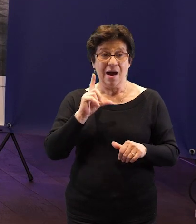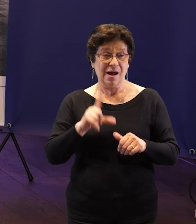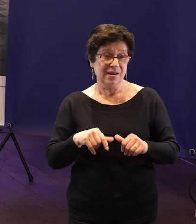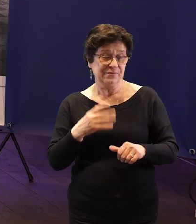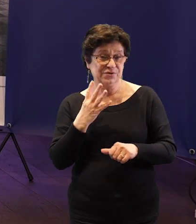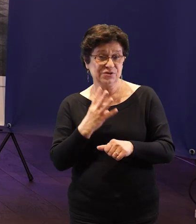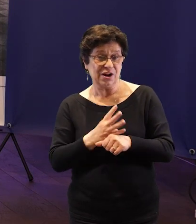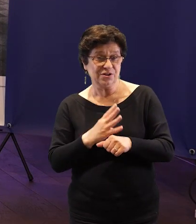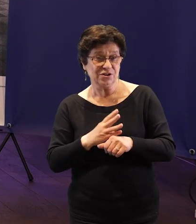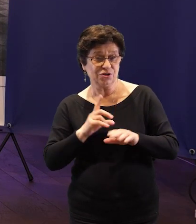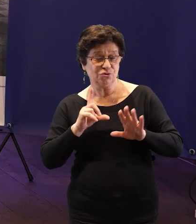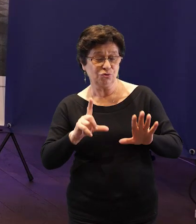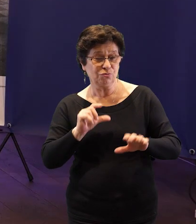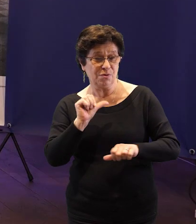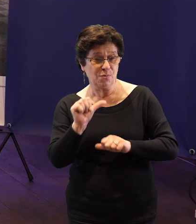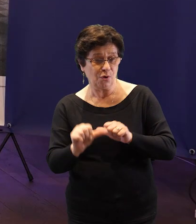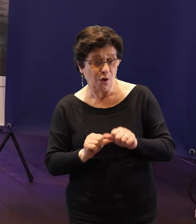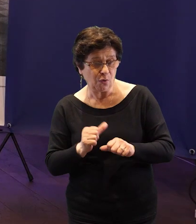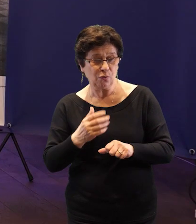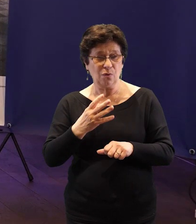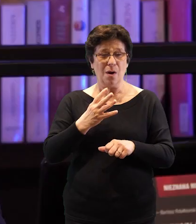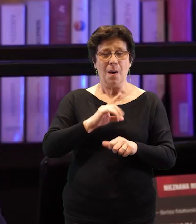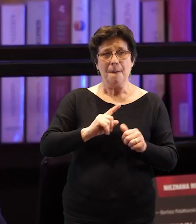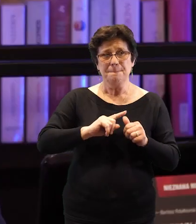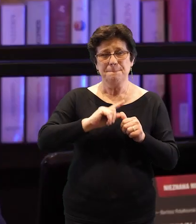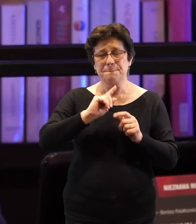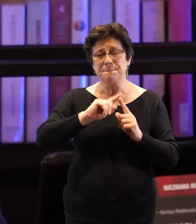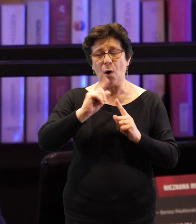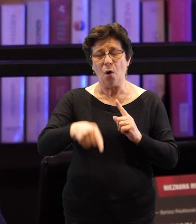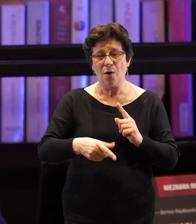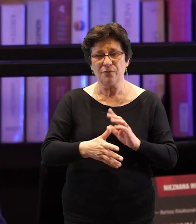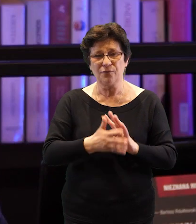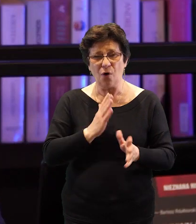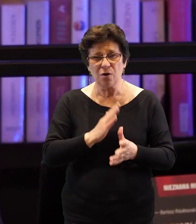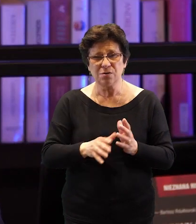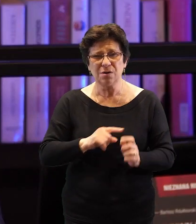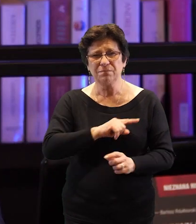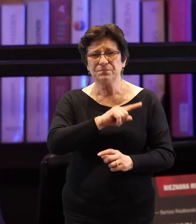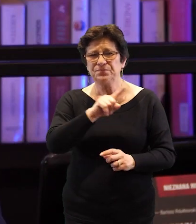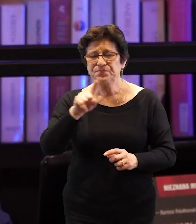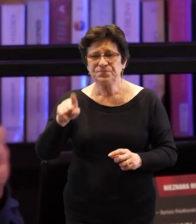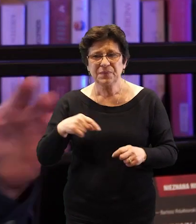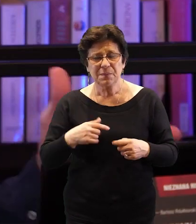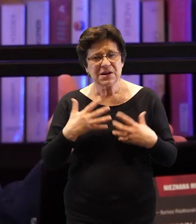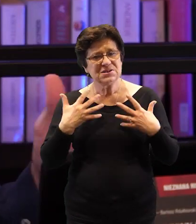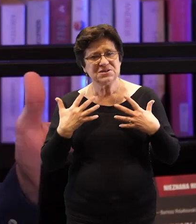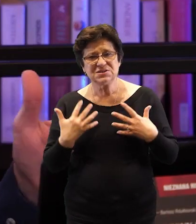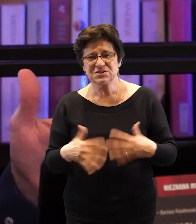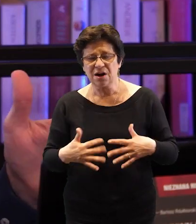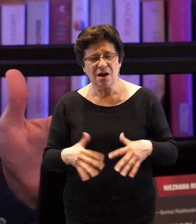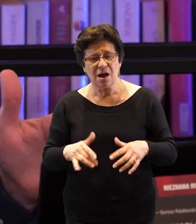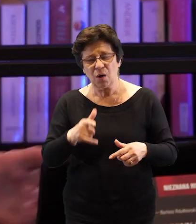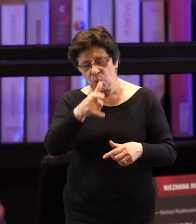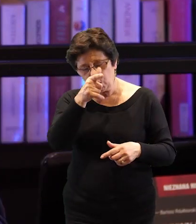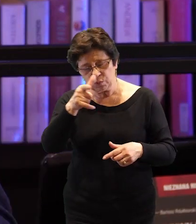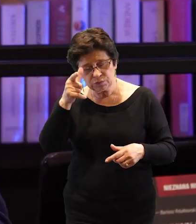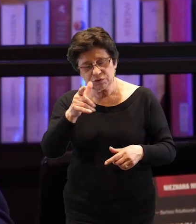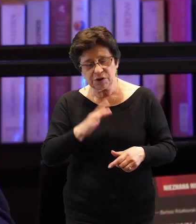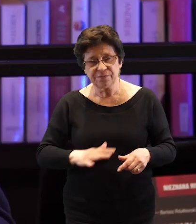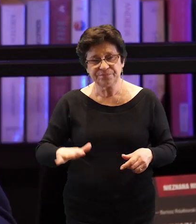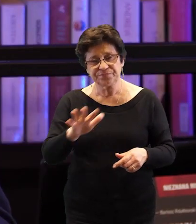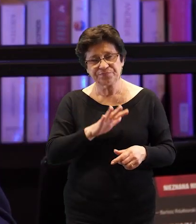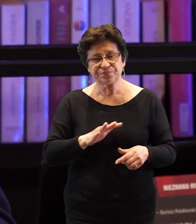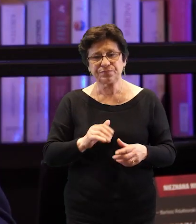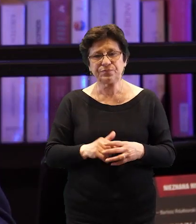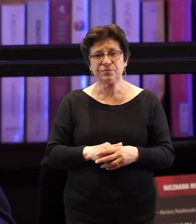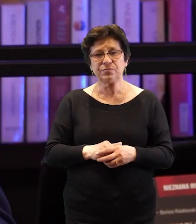1947 roku i tuż po wojnie to była autentycznie panika. Ludzie byli przerażeni, zwłaszcza jak zaczęły być